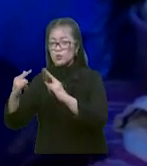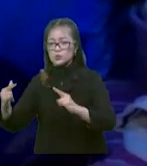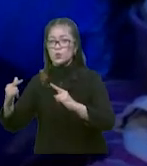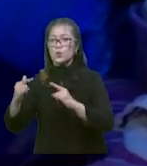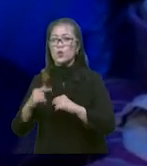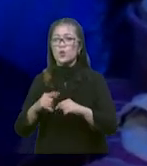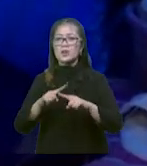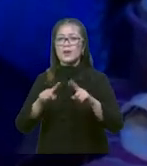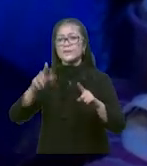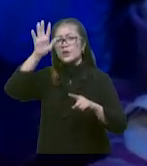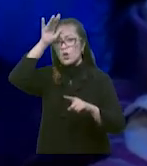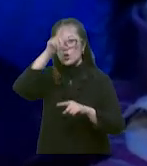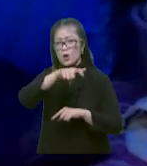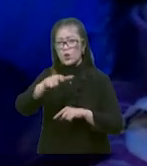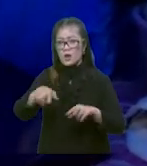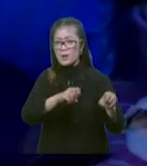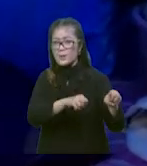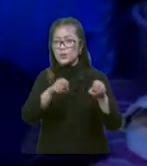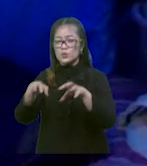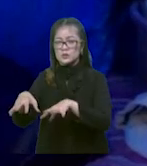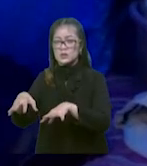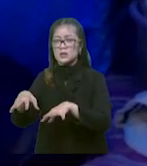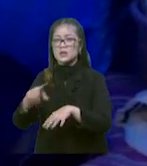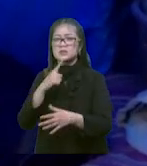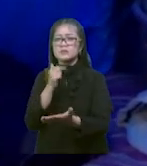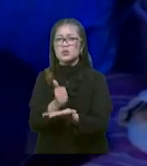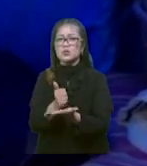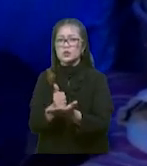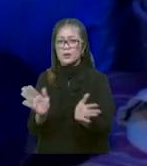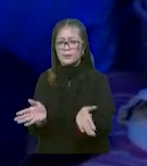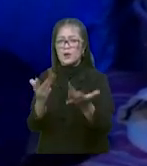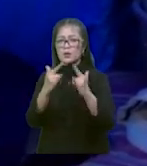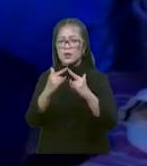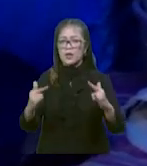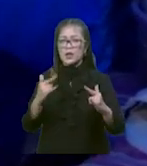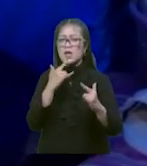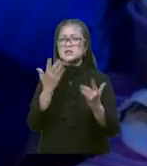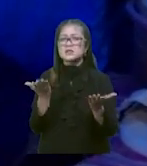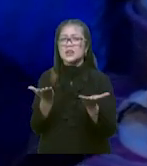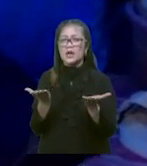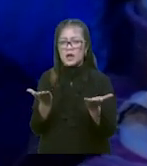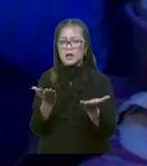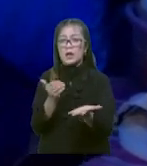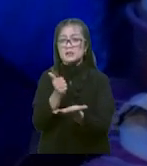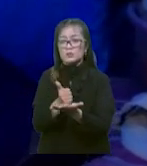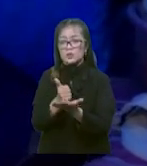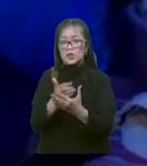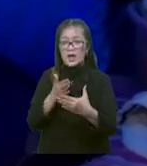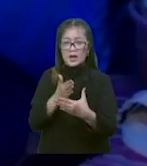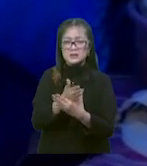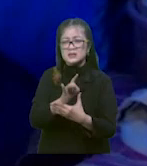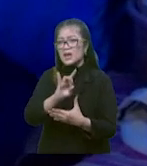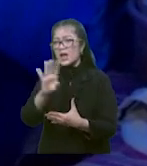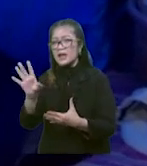pengungsi rela tinggal di pengungsian yang dibuat seadanya. Kondisi pengungsian yang tidak layak membuat pengungsi mulai